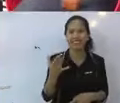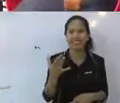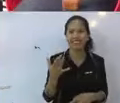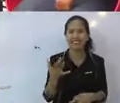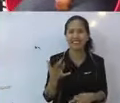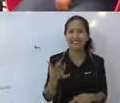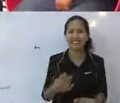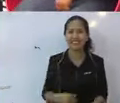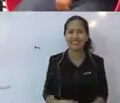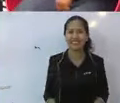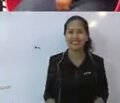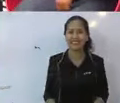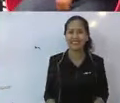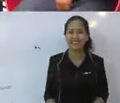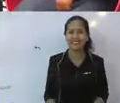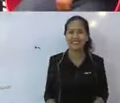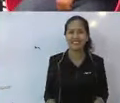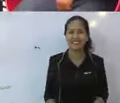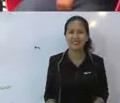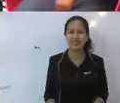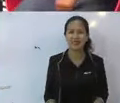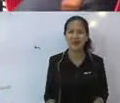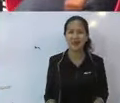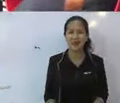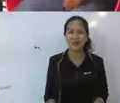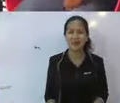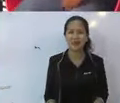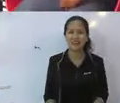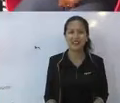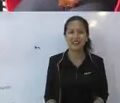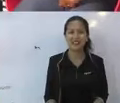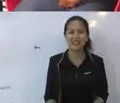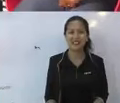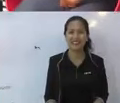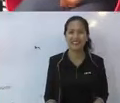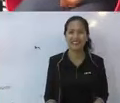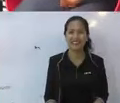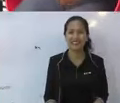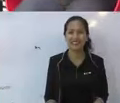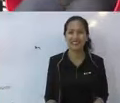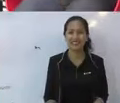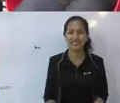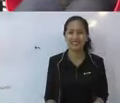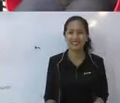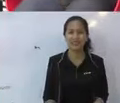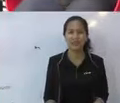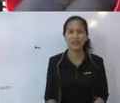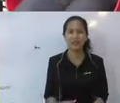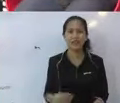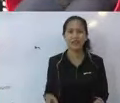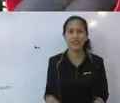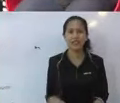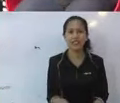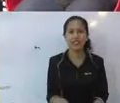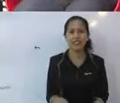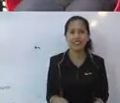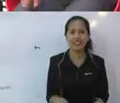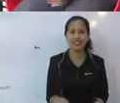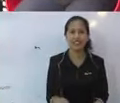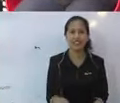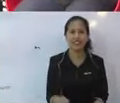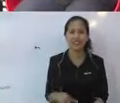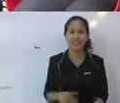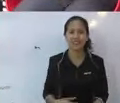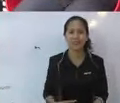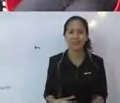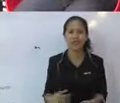po siya. Si Raijen. Hindi naman siya mataba eh. Ano si Raijen ah? Baka feeling niya lang. Oo. Yung pag tinignan, may ganun kasi. Ayun,